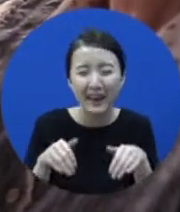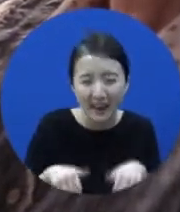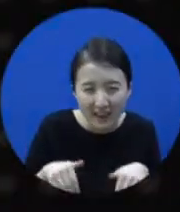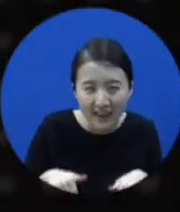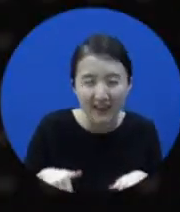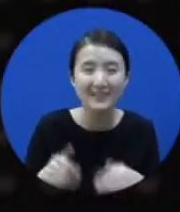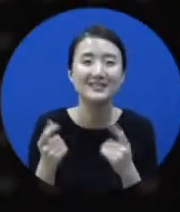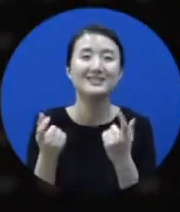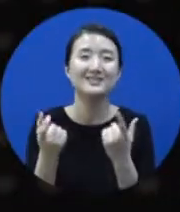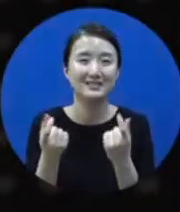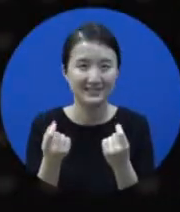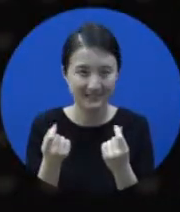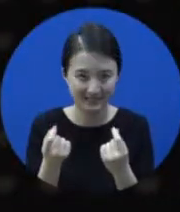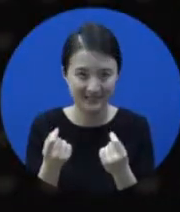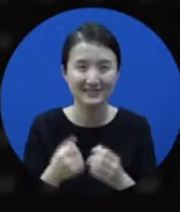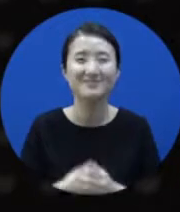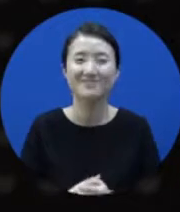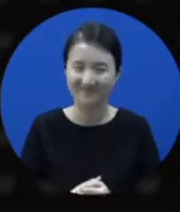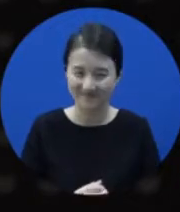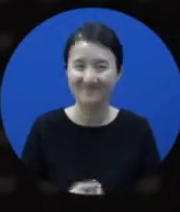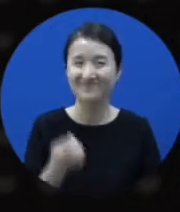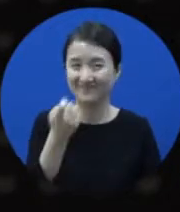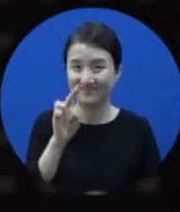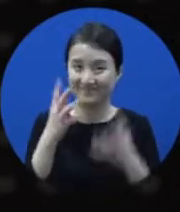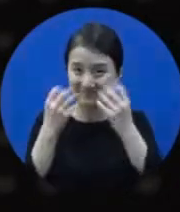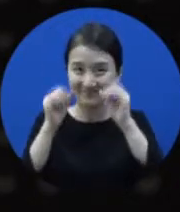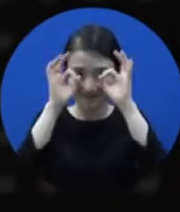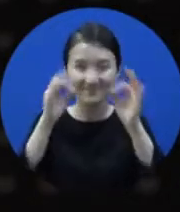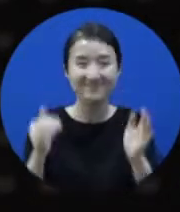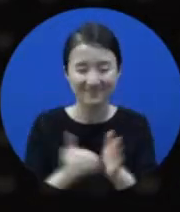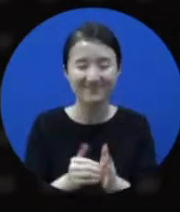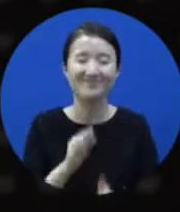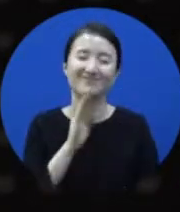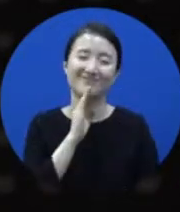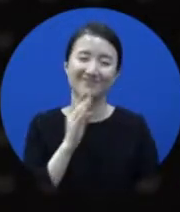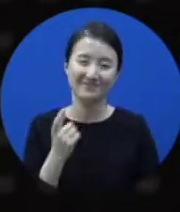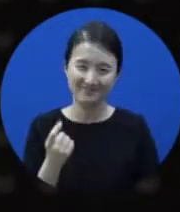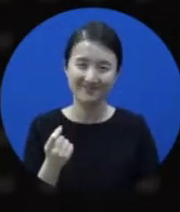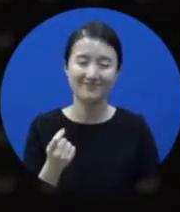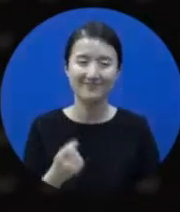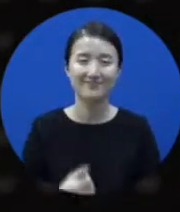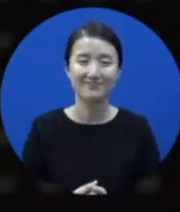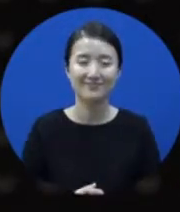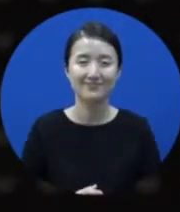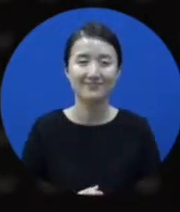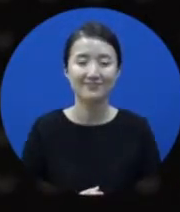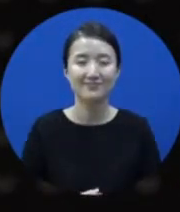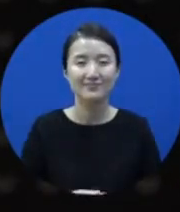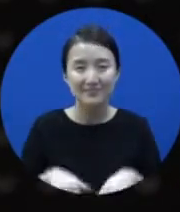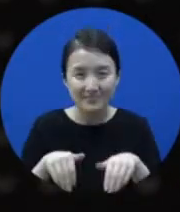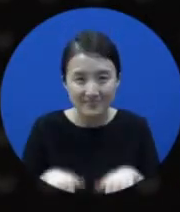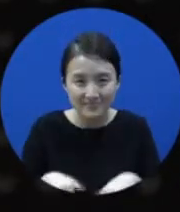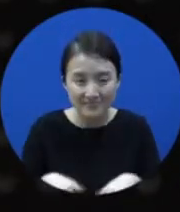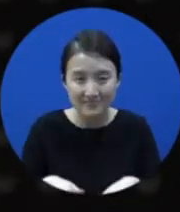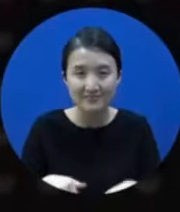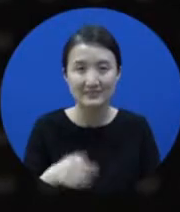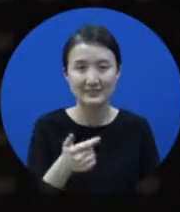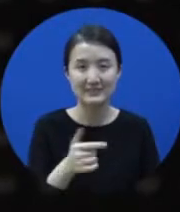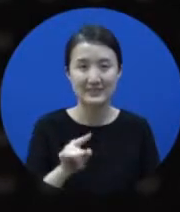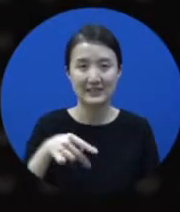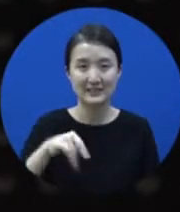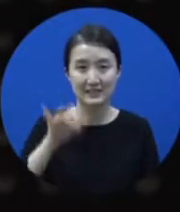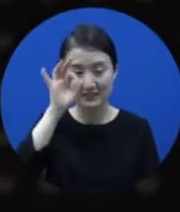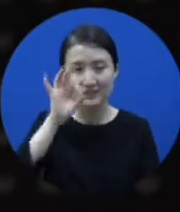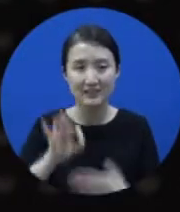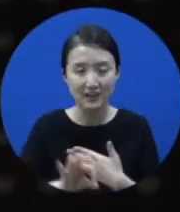예, 드라마 많이 보셨군요. 예. 보면은 내시라는 그 캐릭터는 굉장히 가늘고